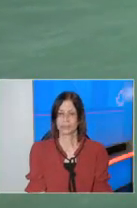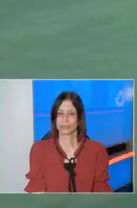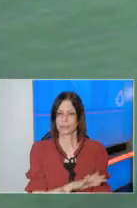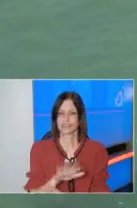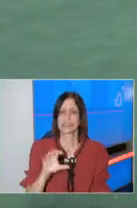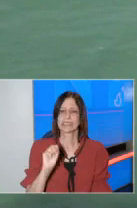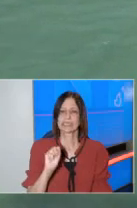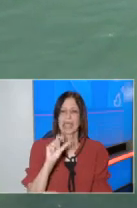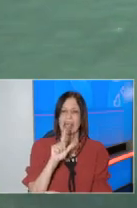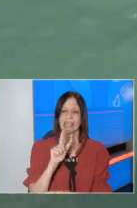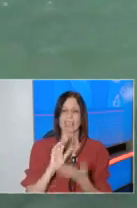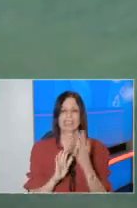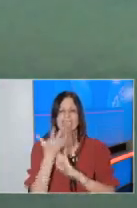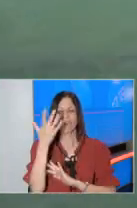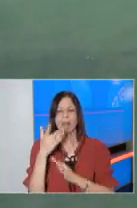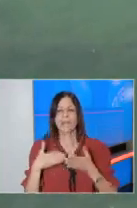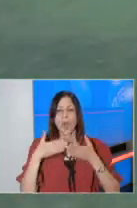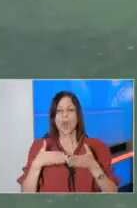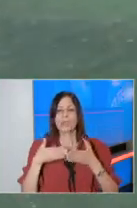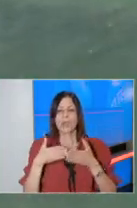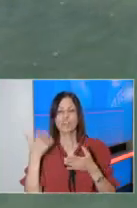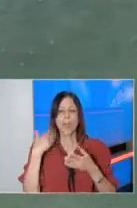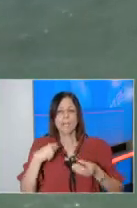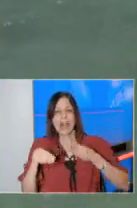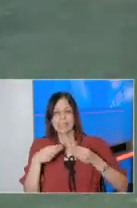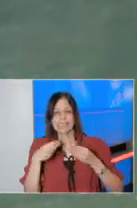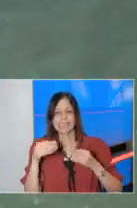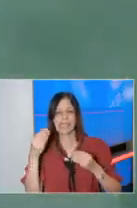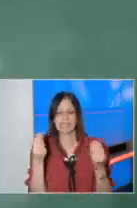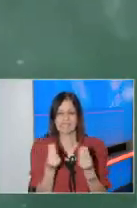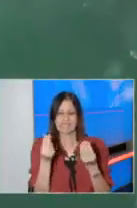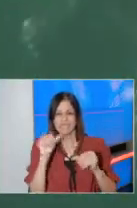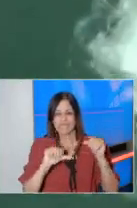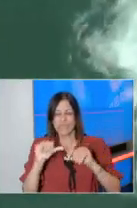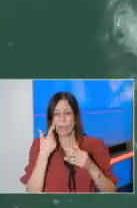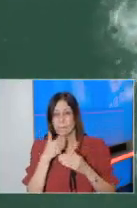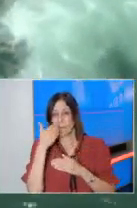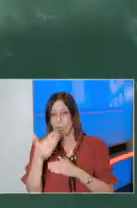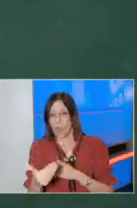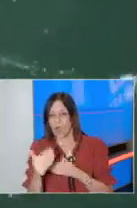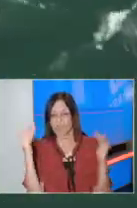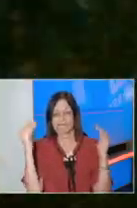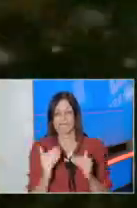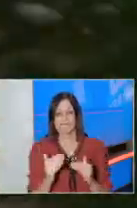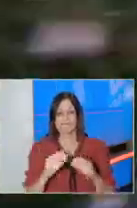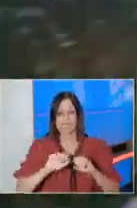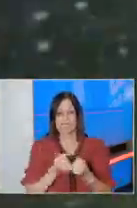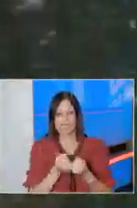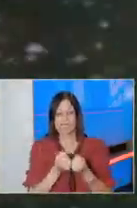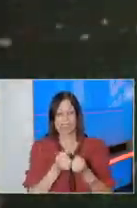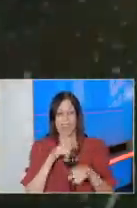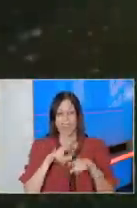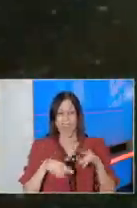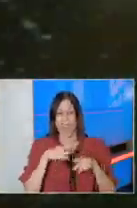בסרי לנקה, שריפה פרצה באוניית מסע שהובילה פלסטיק וכימיקלים. האם מאוחר מדי למזער את הנזק לבעלי חיים